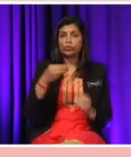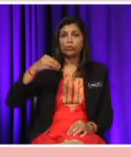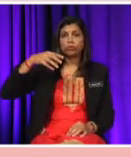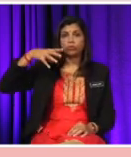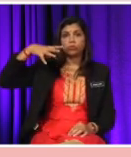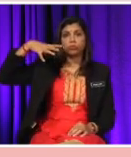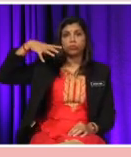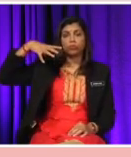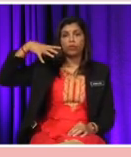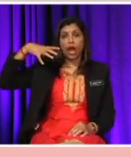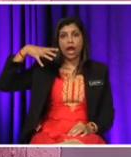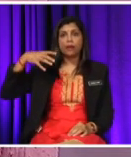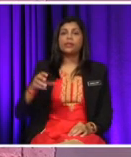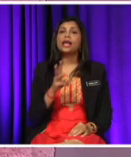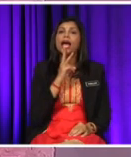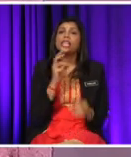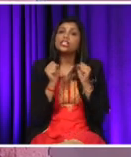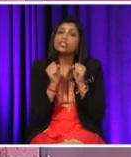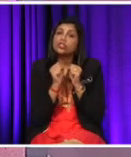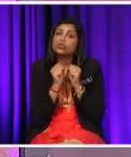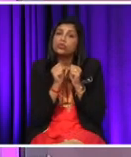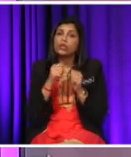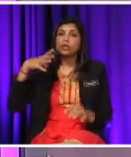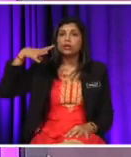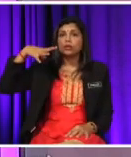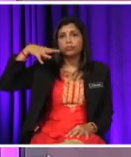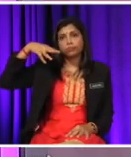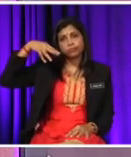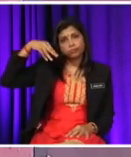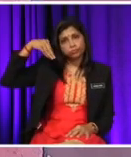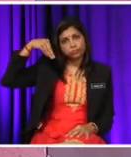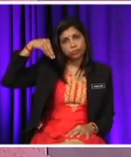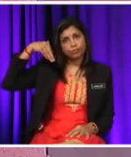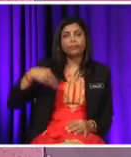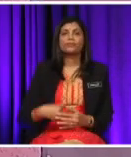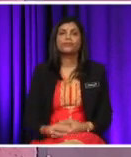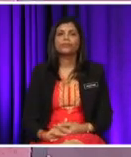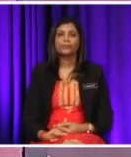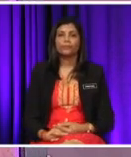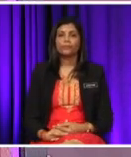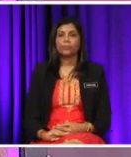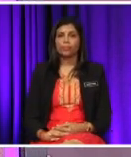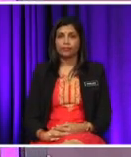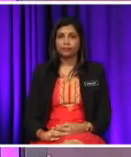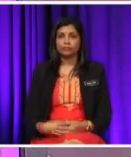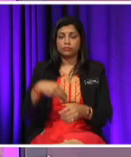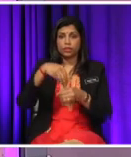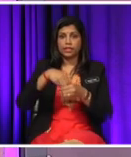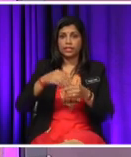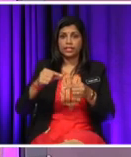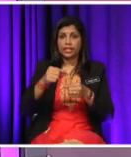sejuk Kenapa Oke kita tengok di sini ya Oke ini adalah dalam Guys kita ada